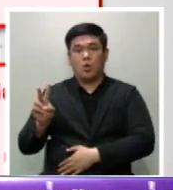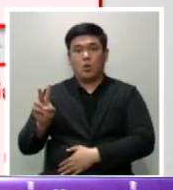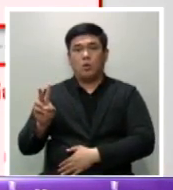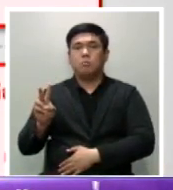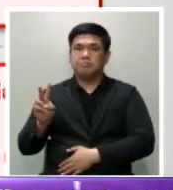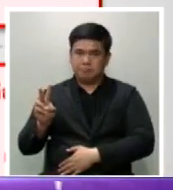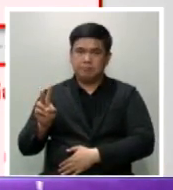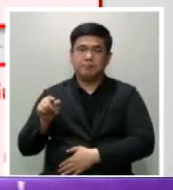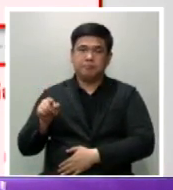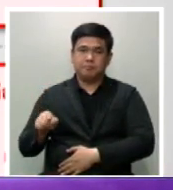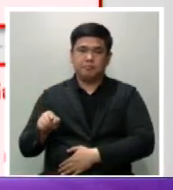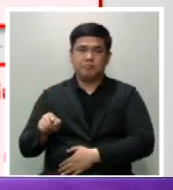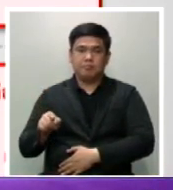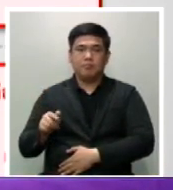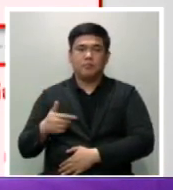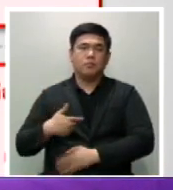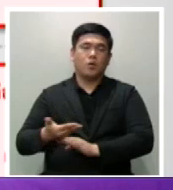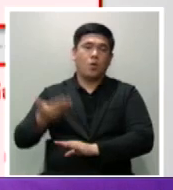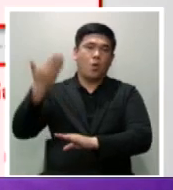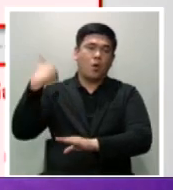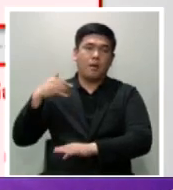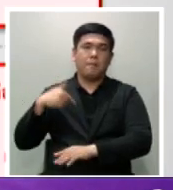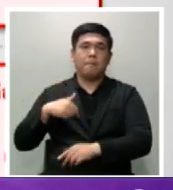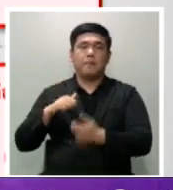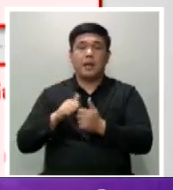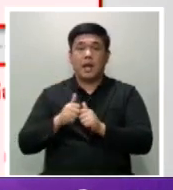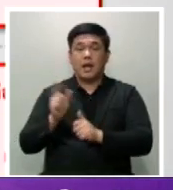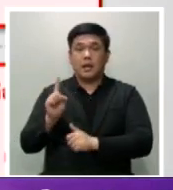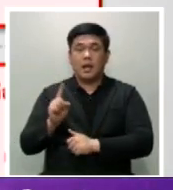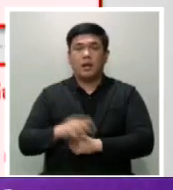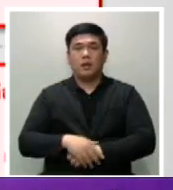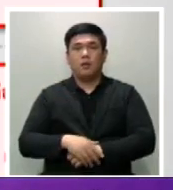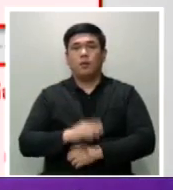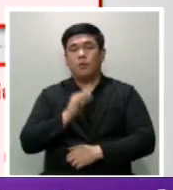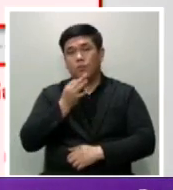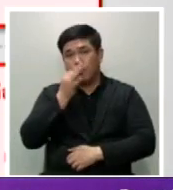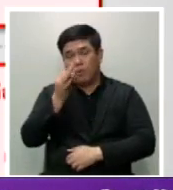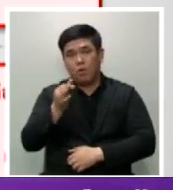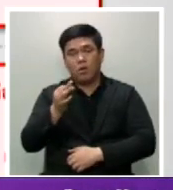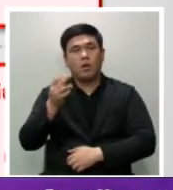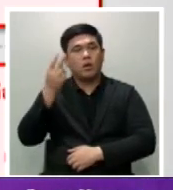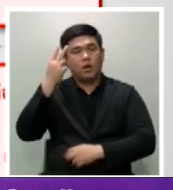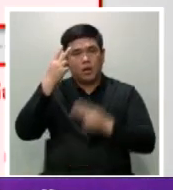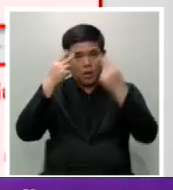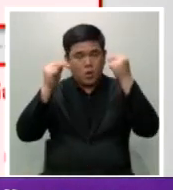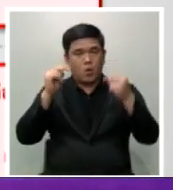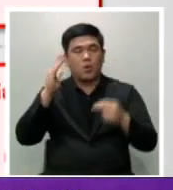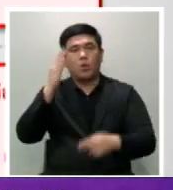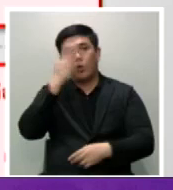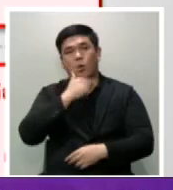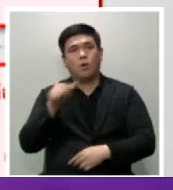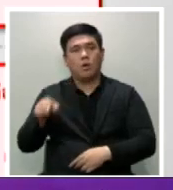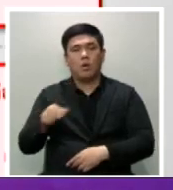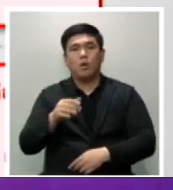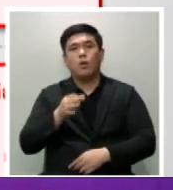รพ์ระย้อนไป 4-5 ปีก่อนตอนเปิดอภิปรายไม่ไว้วางใจท่านนายกอภิสิทธิ์แล้วก็มีการอ